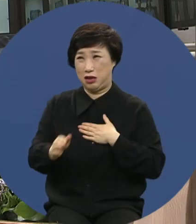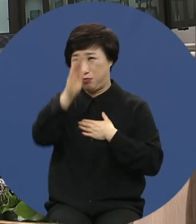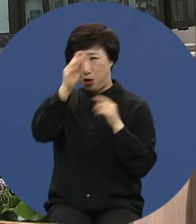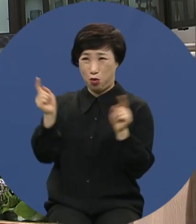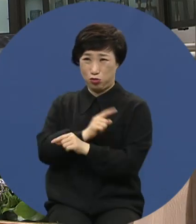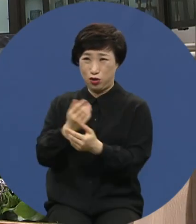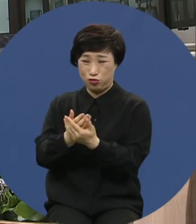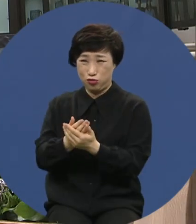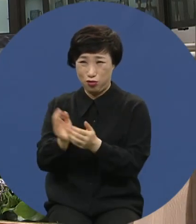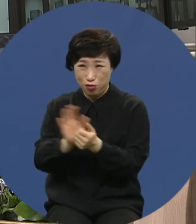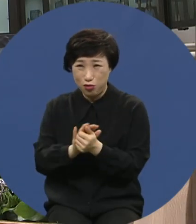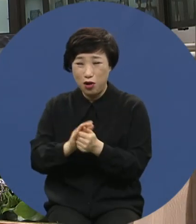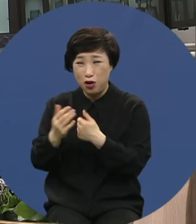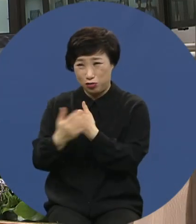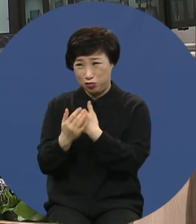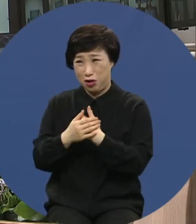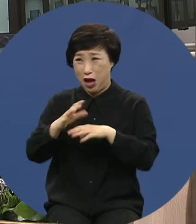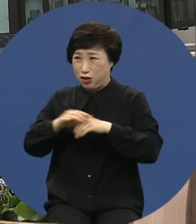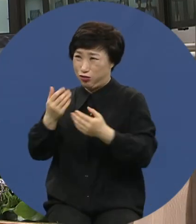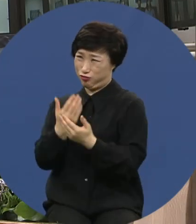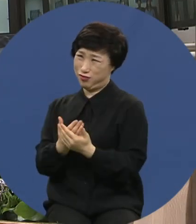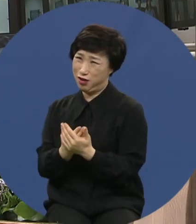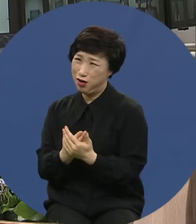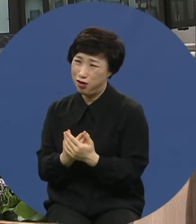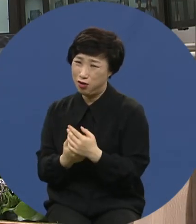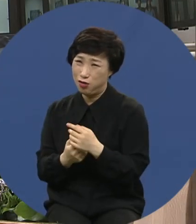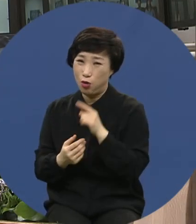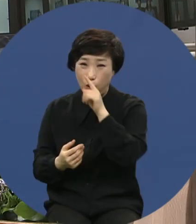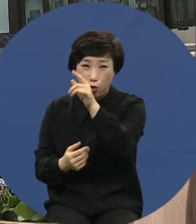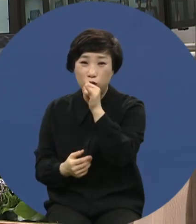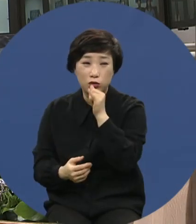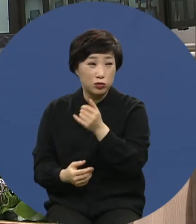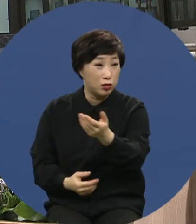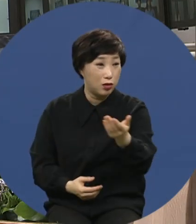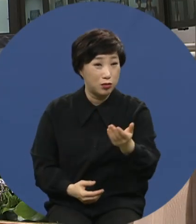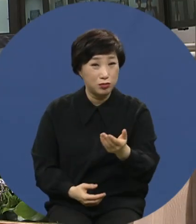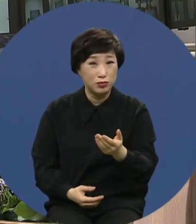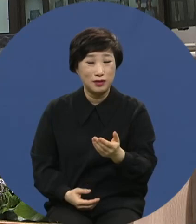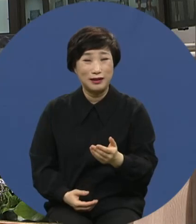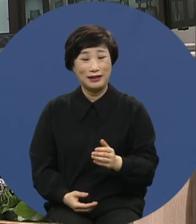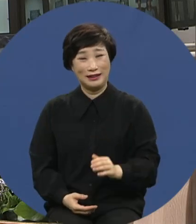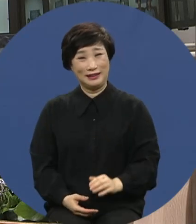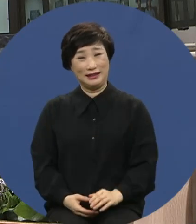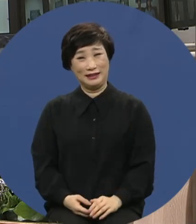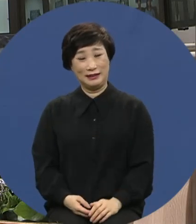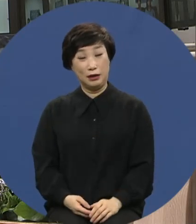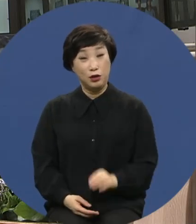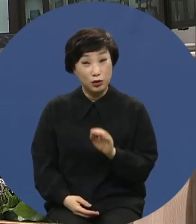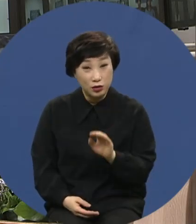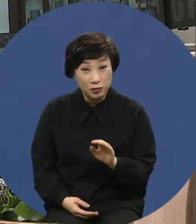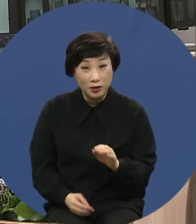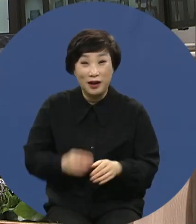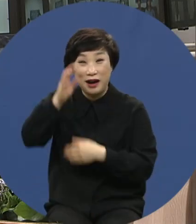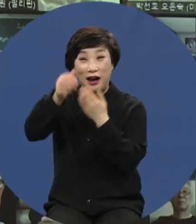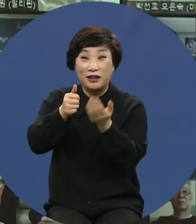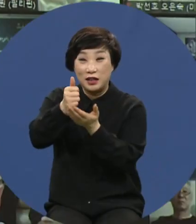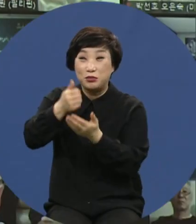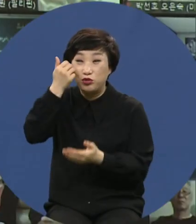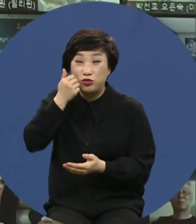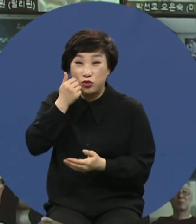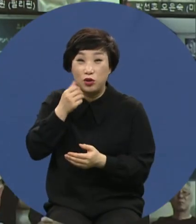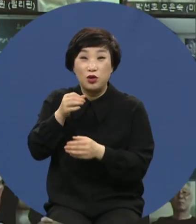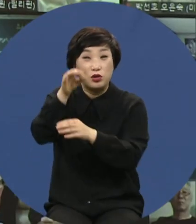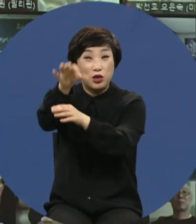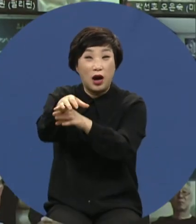고쳐주고 치료해주고 해결해줘야 되지 않습니까? 라고 말한다면, 그럼 하나님을 돈